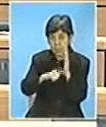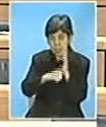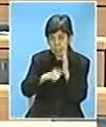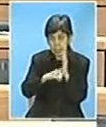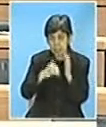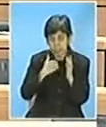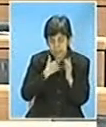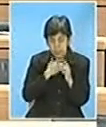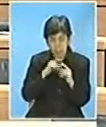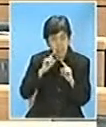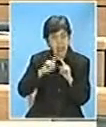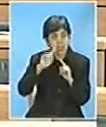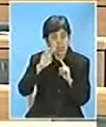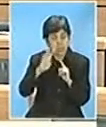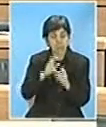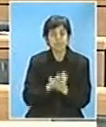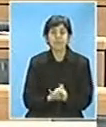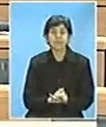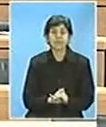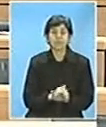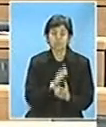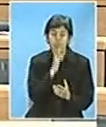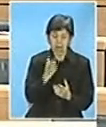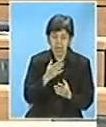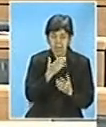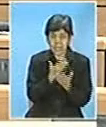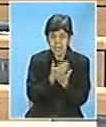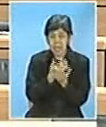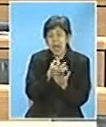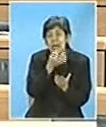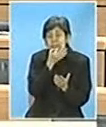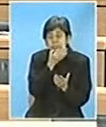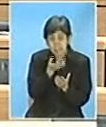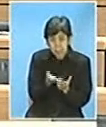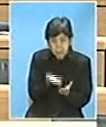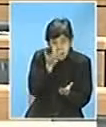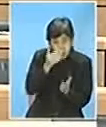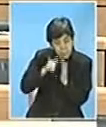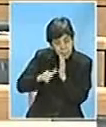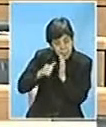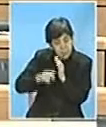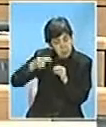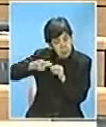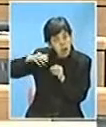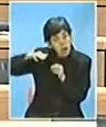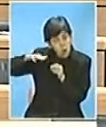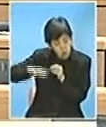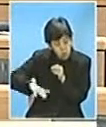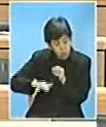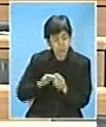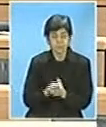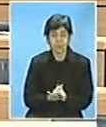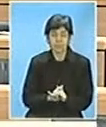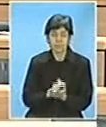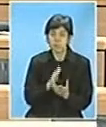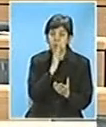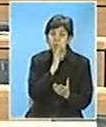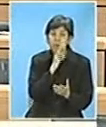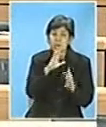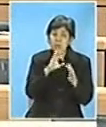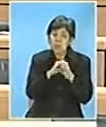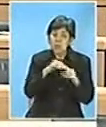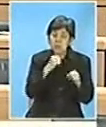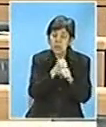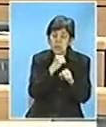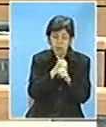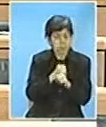าข้อที่4นะครับว่าถ้าค่าของชีพเพิ่มขึ้นนะครับจะลดการจัดเก็บภาษีน้ำมันจากกองทุนดีเซลนะครับแต่ท่านลดจากการจั